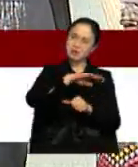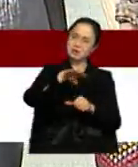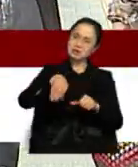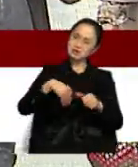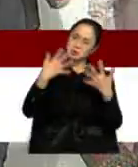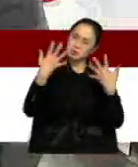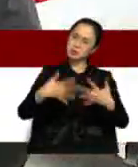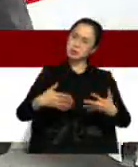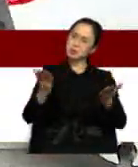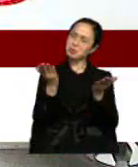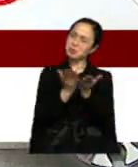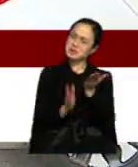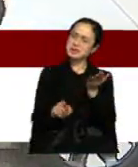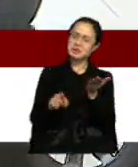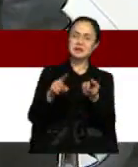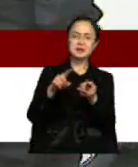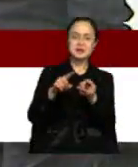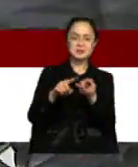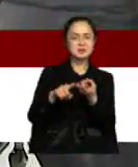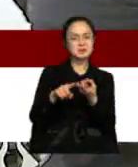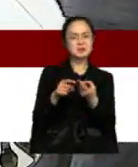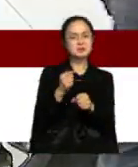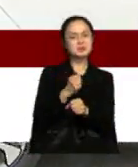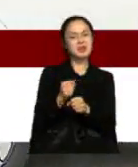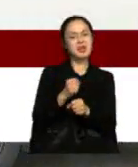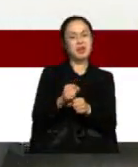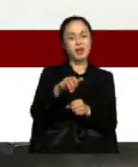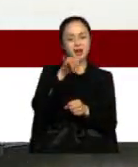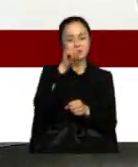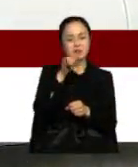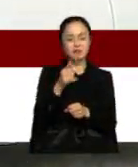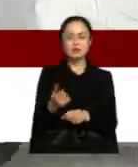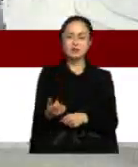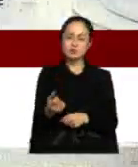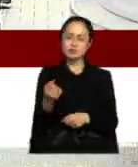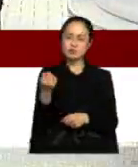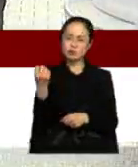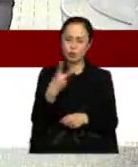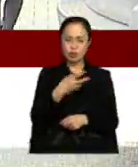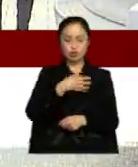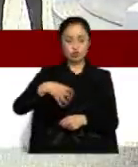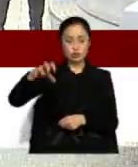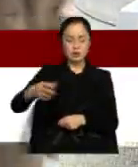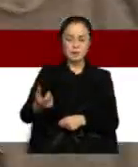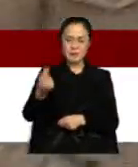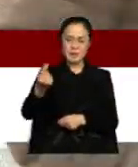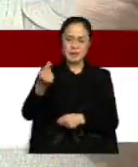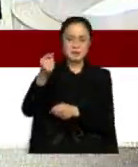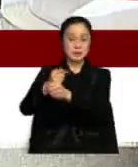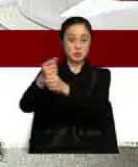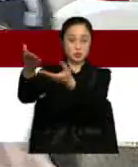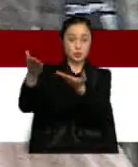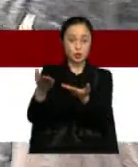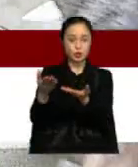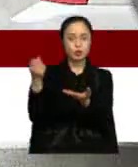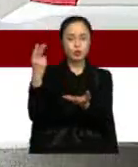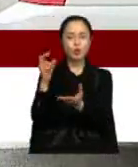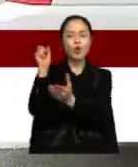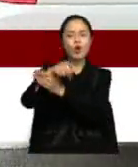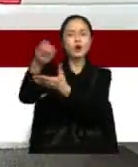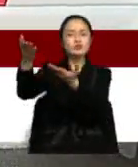하지는 않는데 구청에서 진행하고 있는 거를 빨리빨리 해줘야 되는데 지금 도로 점용 허가가 안 나와 있기